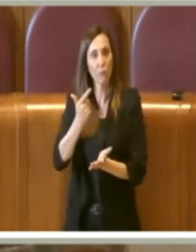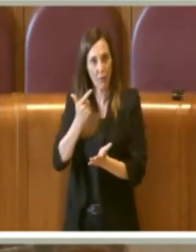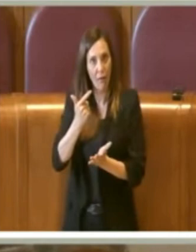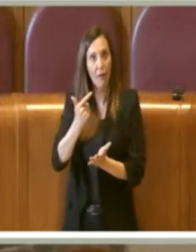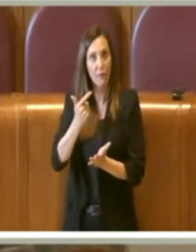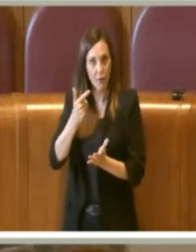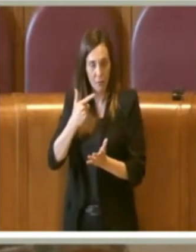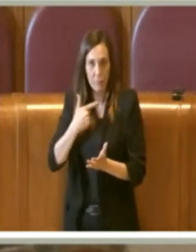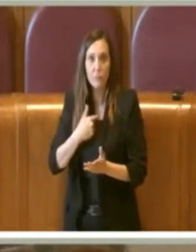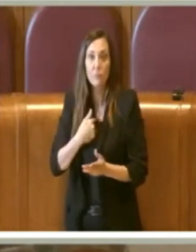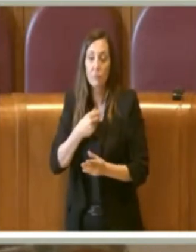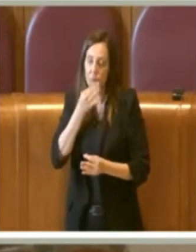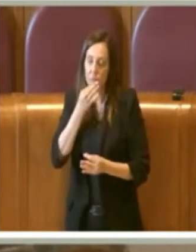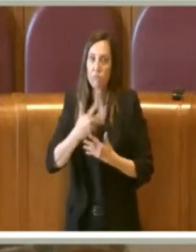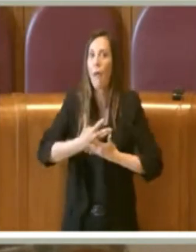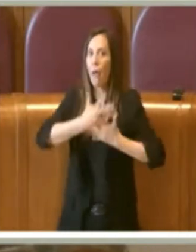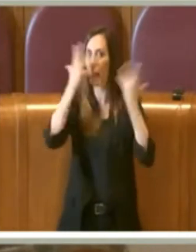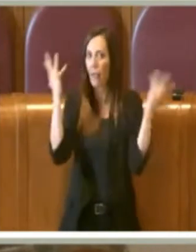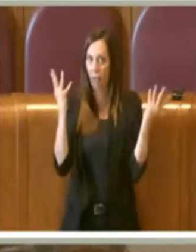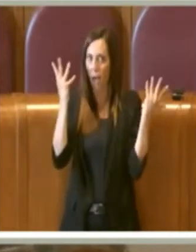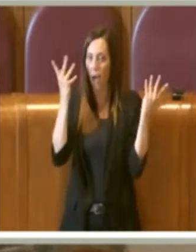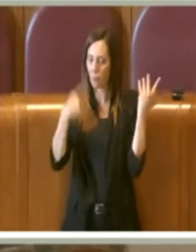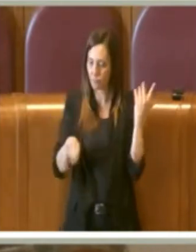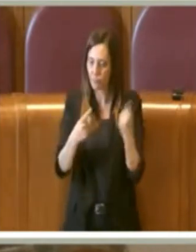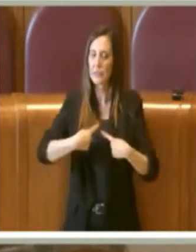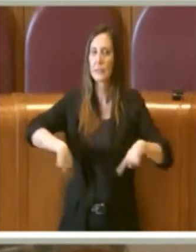metterlo nero su bianco anche in questa seduta grazie